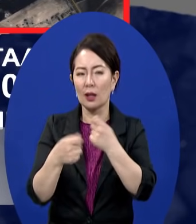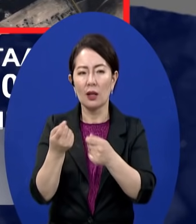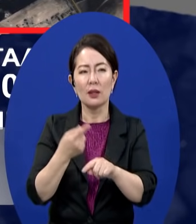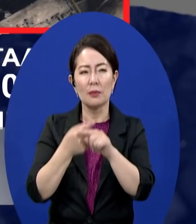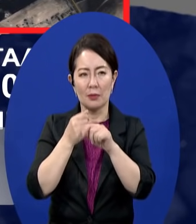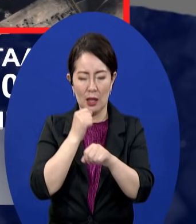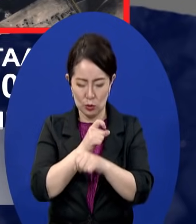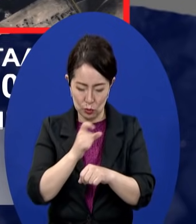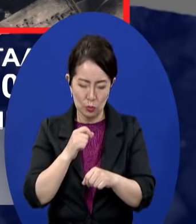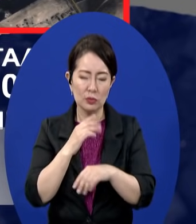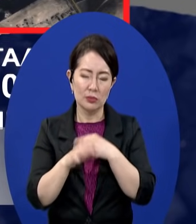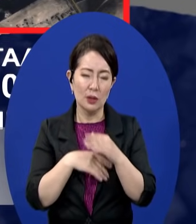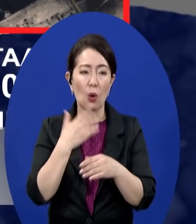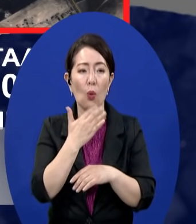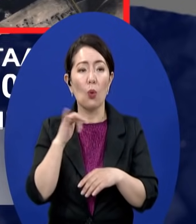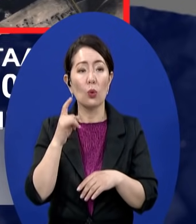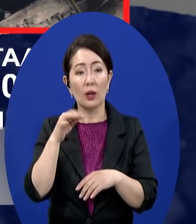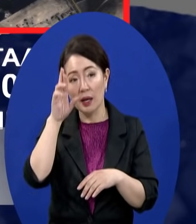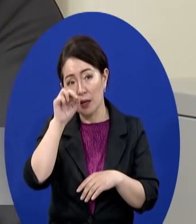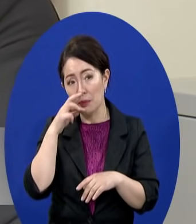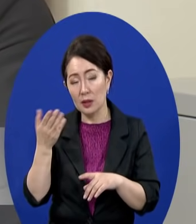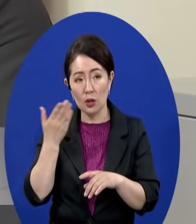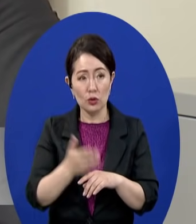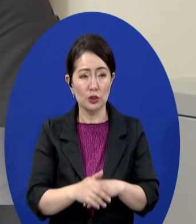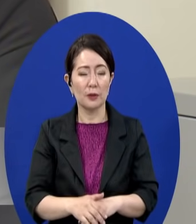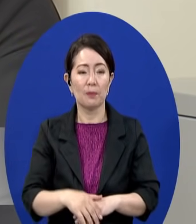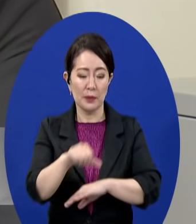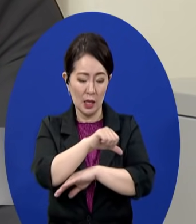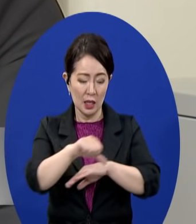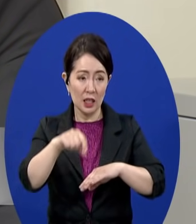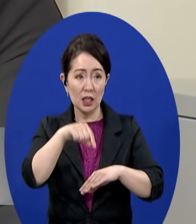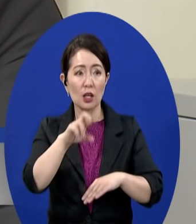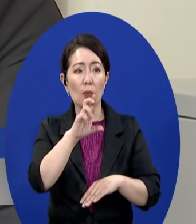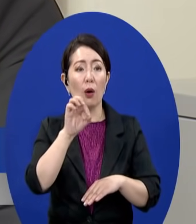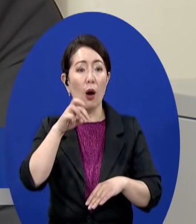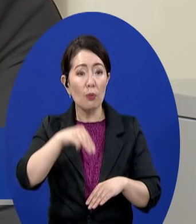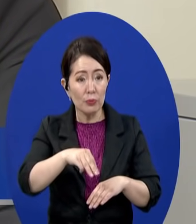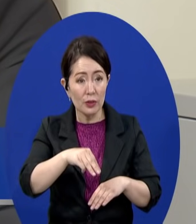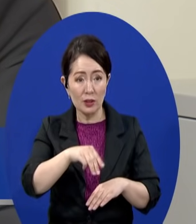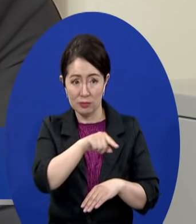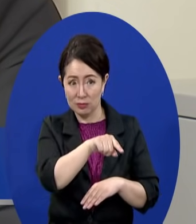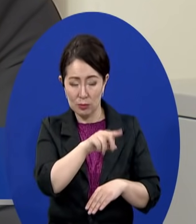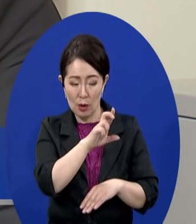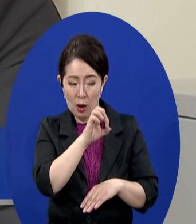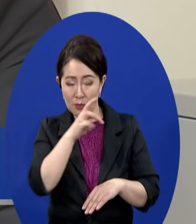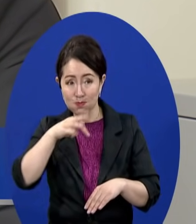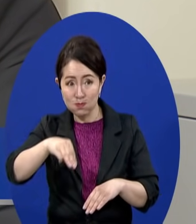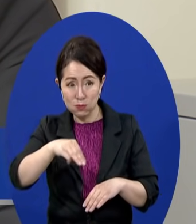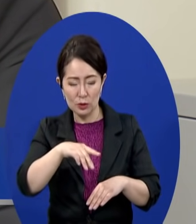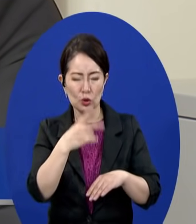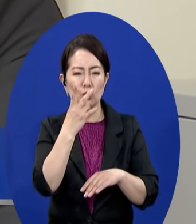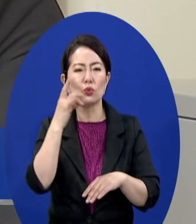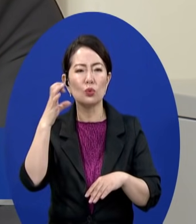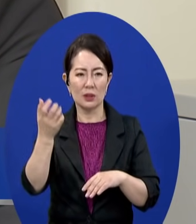алба хаагчид ажиллаж байгааг улс орхин амнаас мэдээллээ. Хилийн бомтууд дээрх байгаа нөхцөл байдал бол одоогоор ерөнхийдөө нүүрсний тээвэр дээр бол